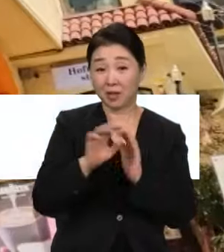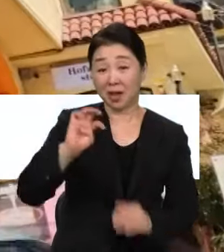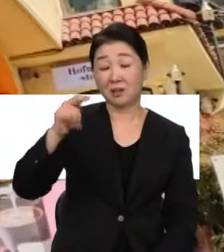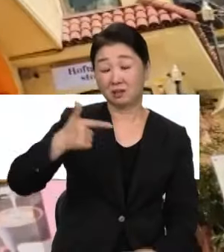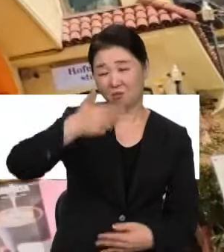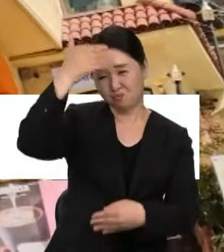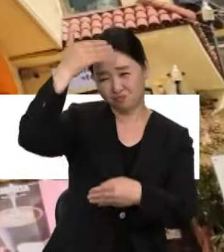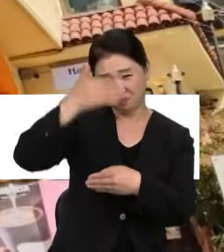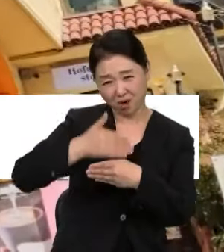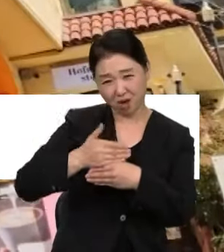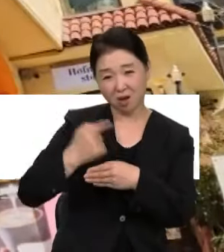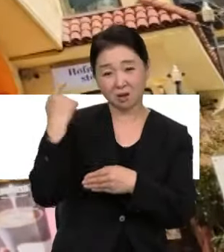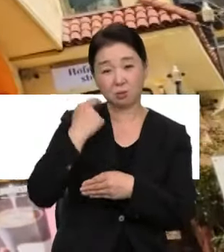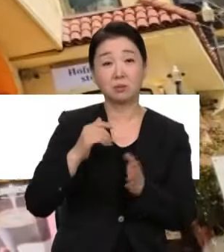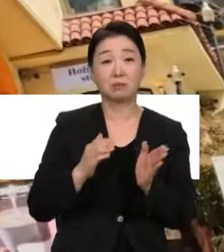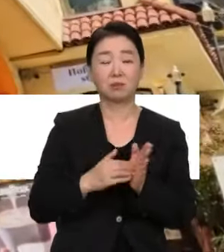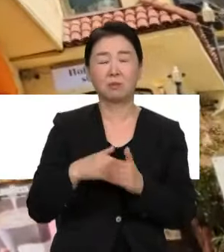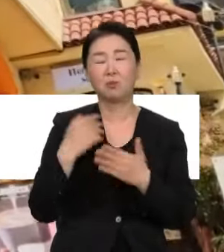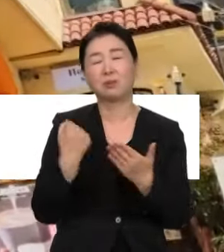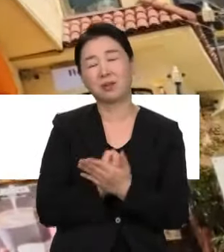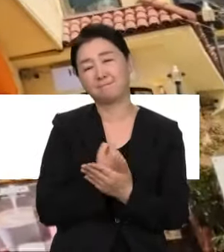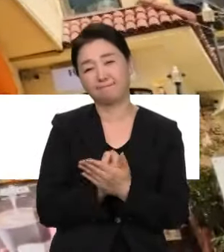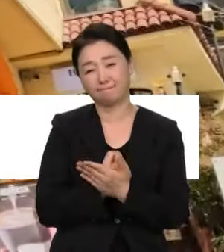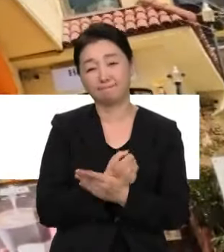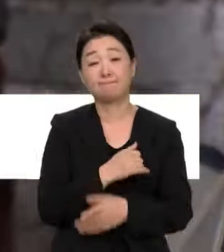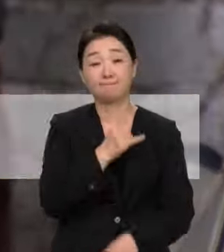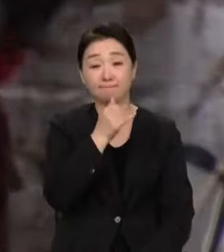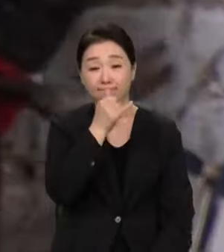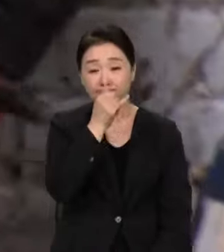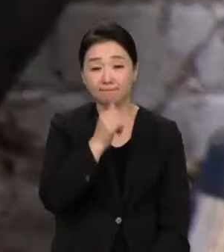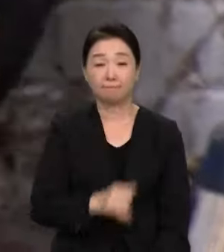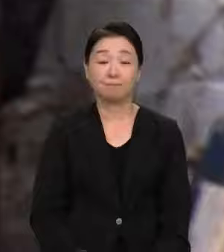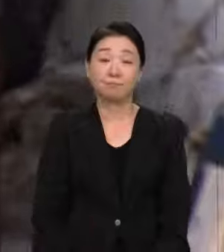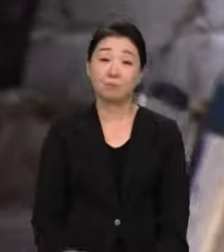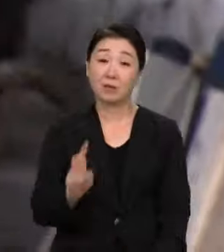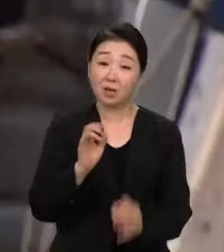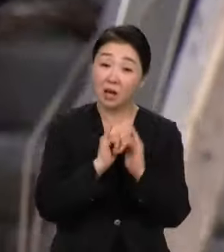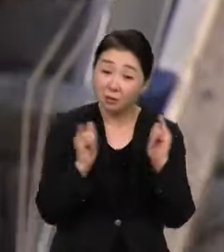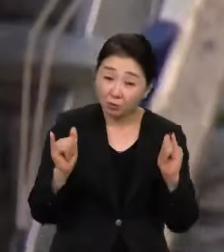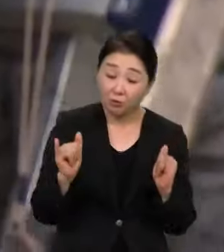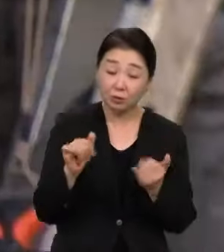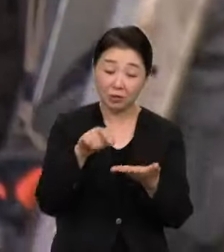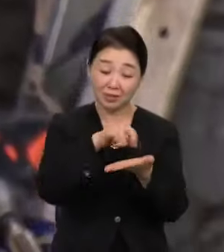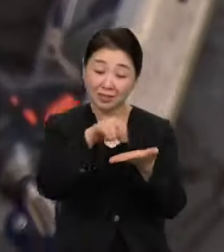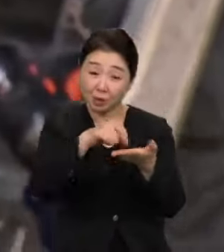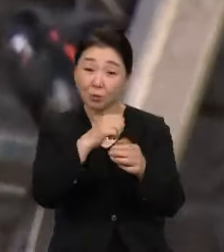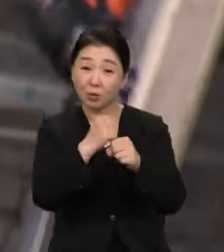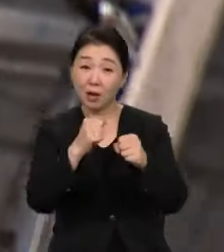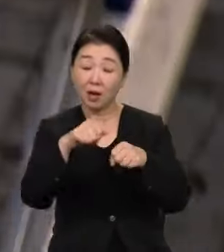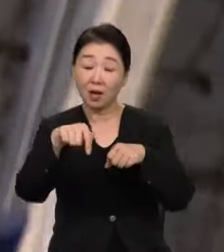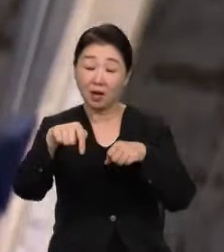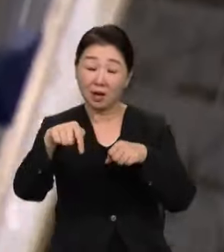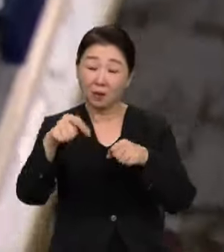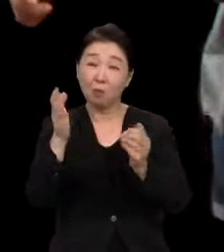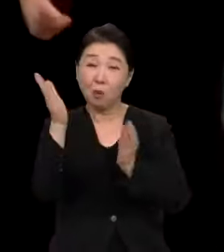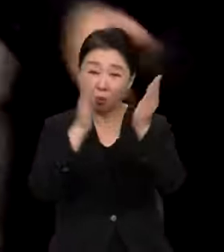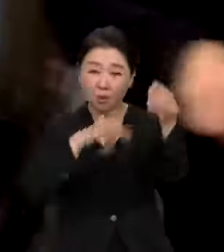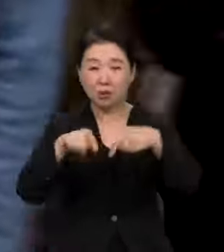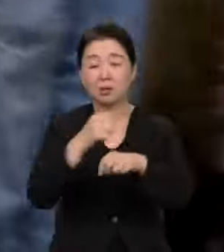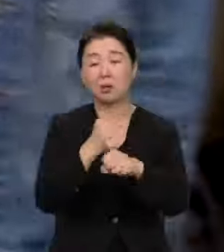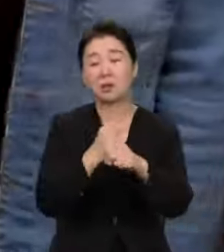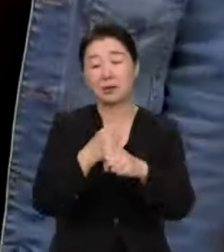문을 닫는다는 소식에 모두가 안타까워했습니다. 가수로 작곡가로 공연 기획자로 또 극단